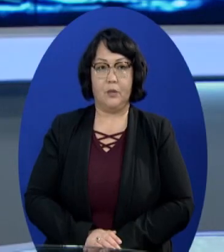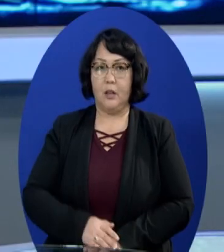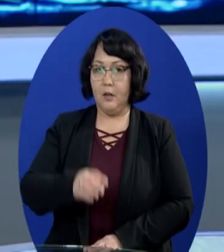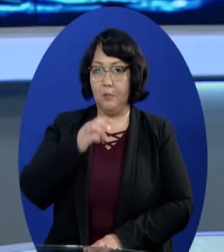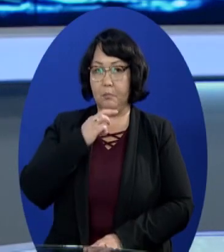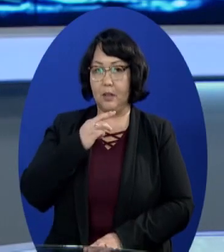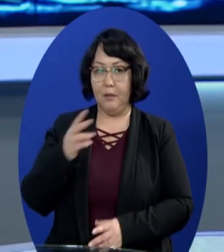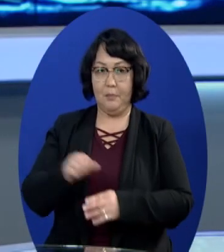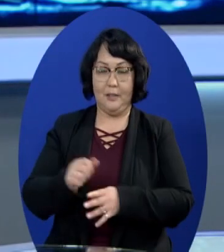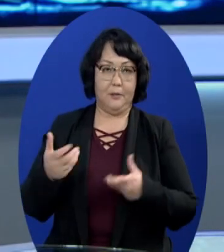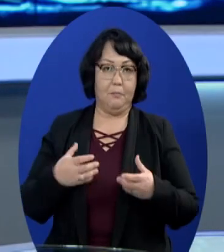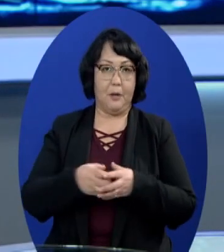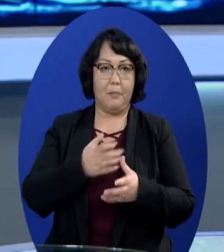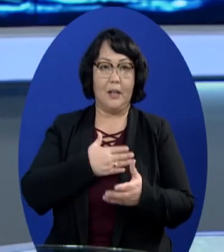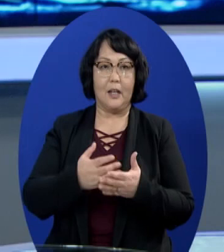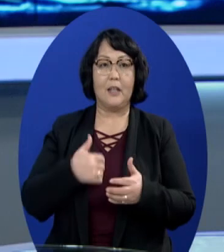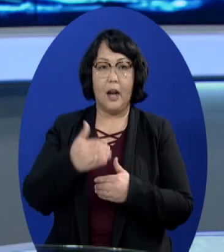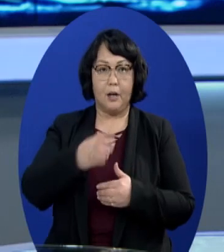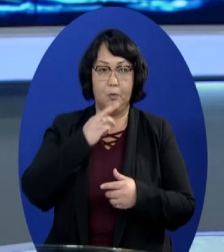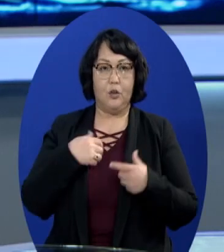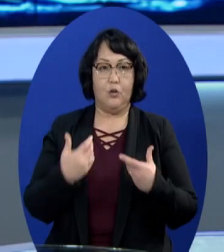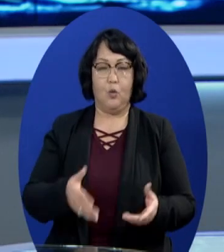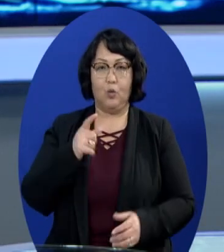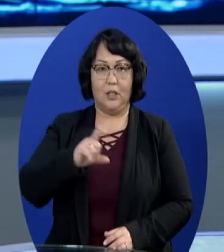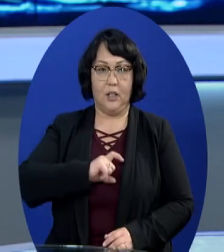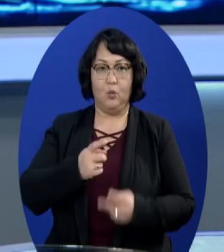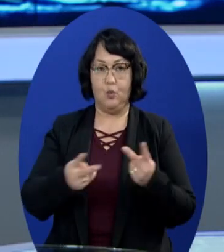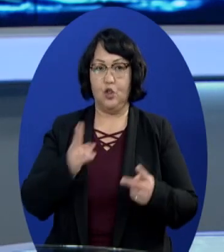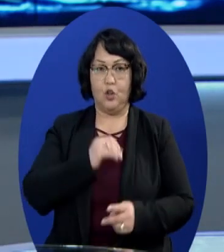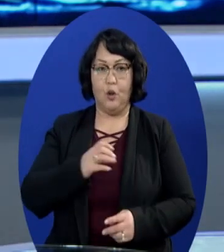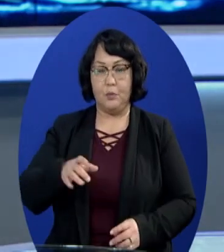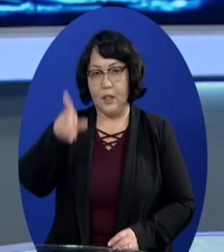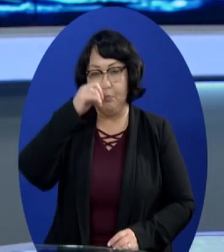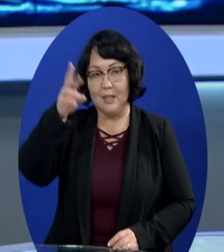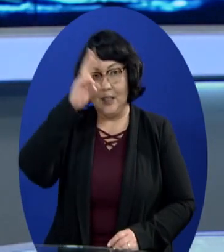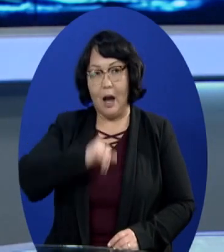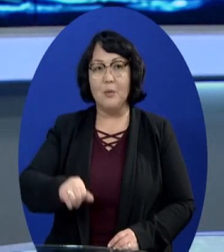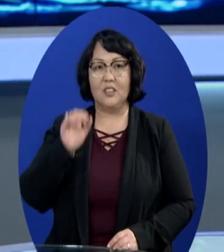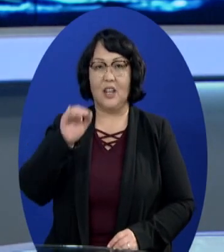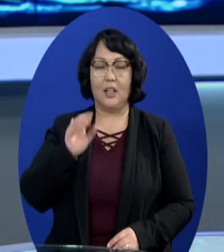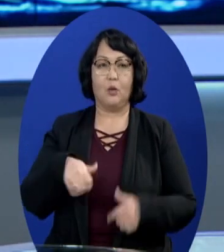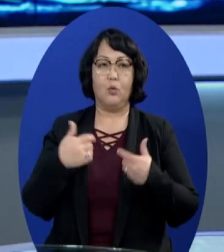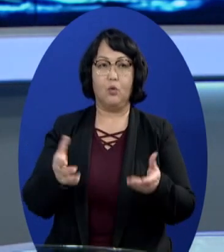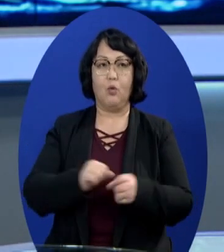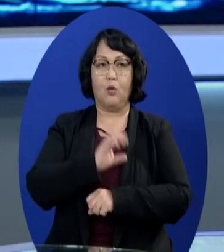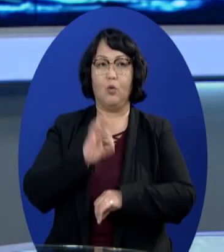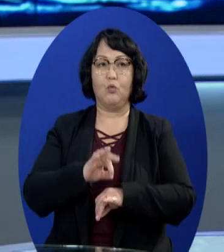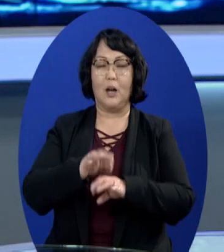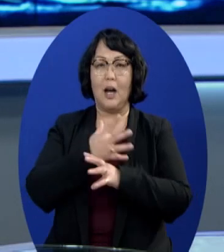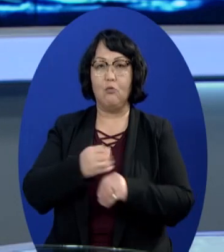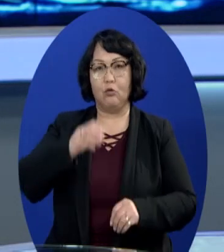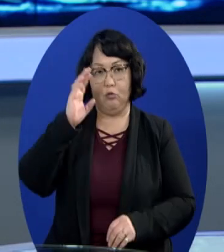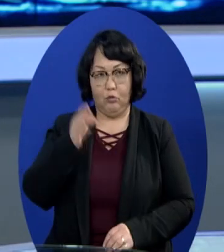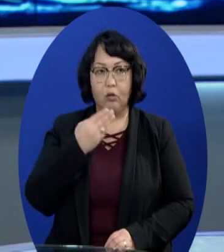Сурвалжлах хагтаа баярлаа. Дараагийн мэдээ. Хүний эрхийн үндэсний комисс эрүүл мэндийн яамд шаардлага хүргүүллээ. Коронавирусны халдвартай нь